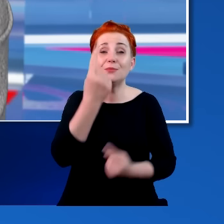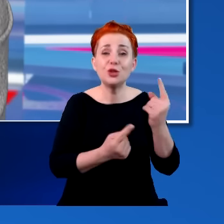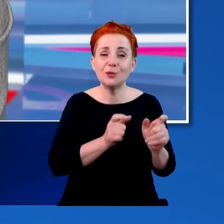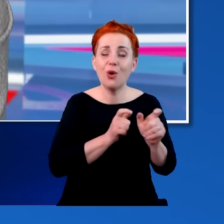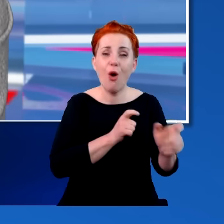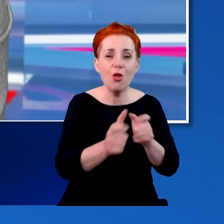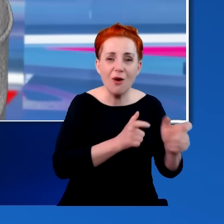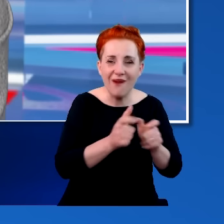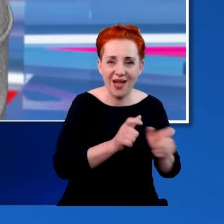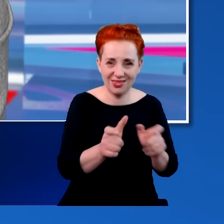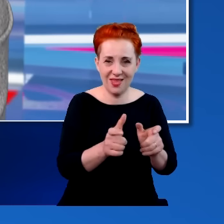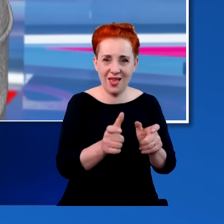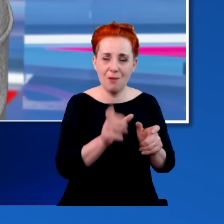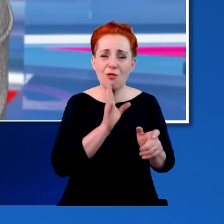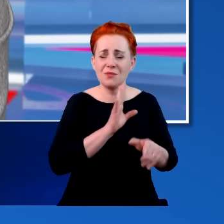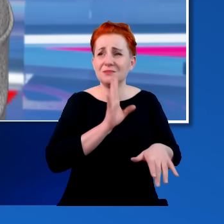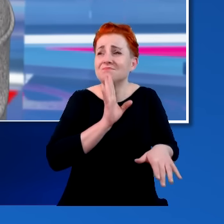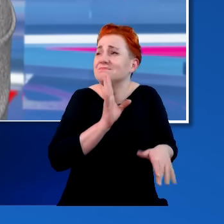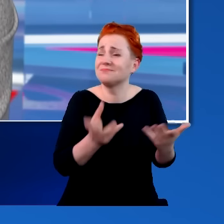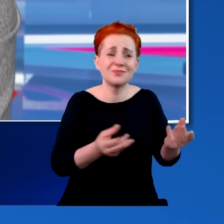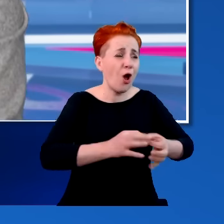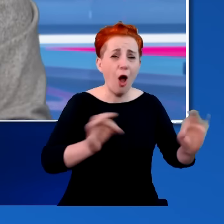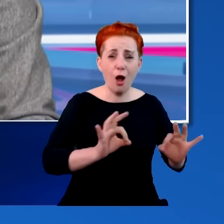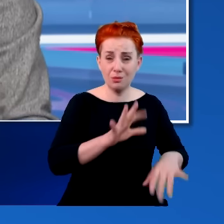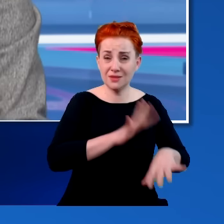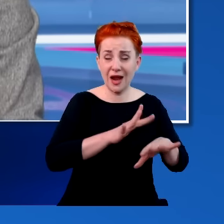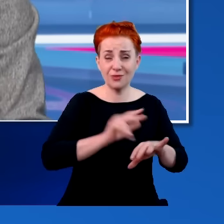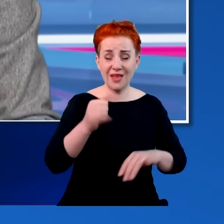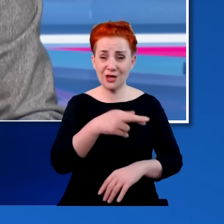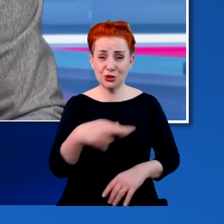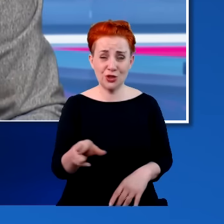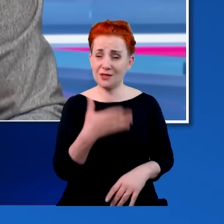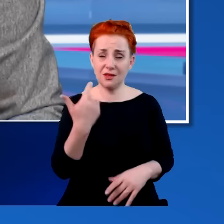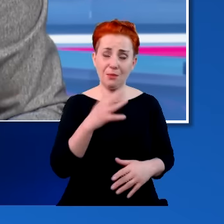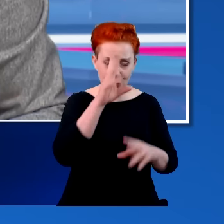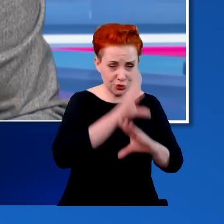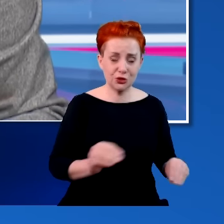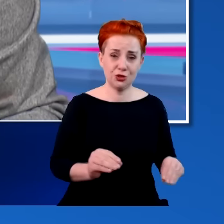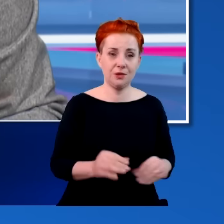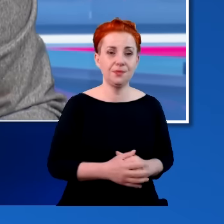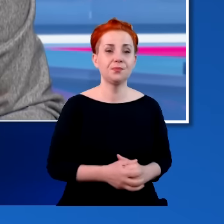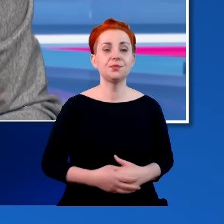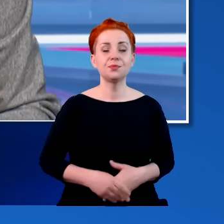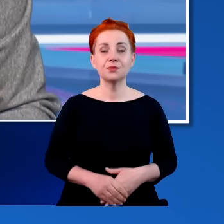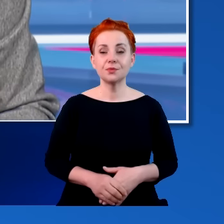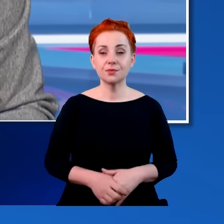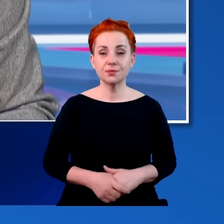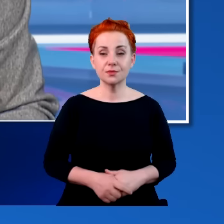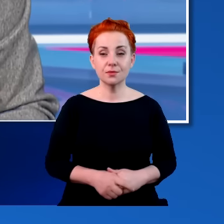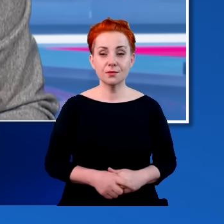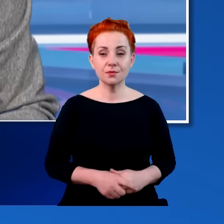hodowli zwierząt, przedmiotowego, utylitarnego traktowania zwierząt. Polscy rolnicy dbają.